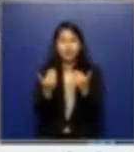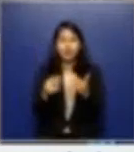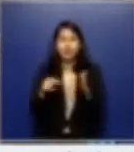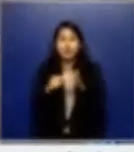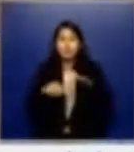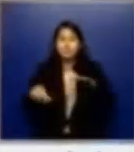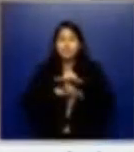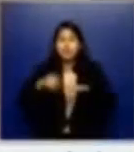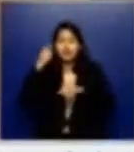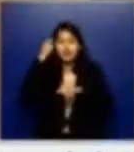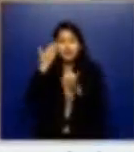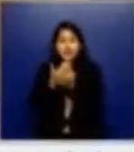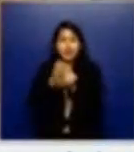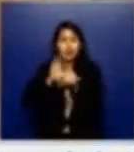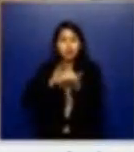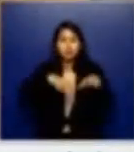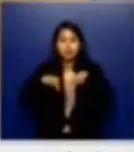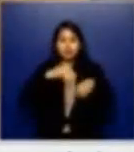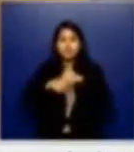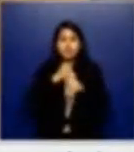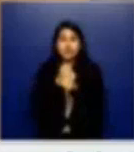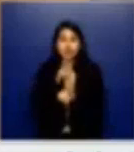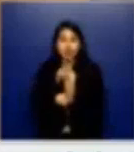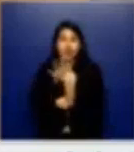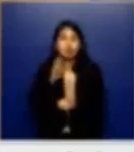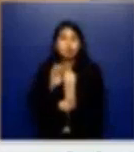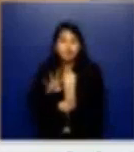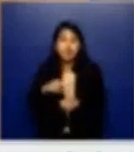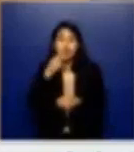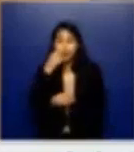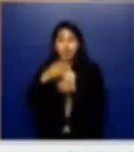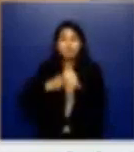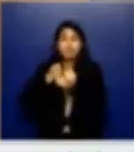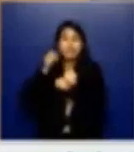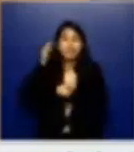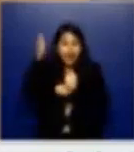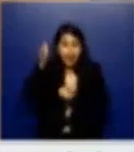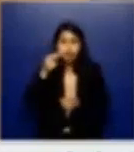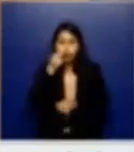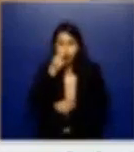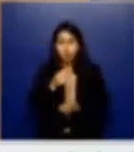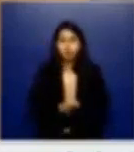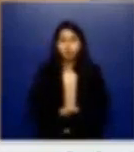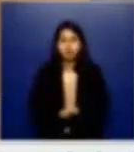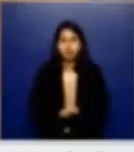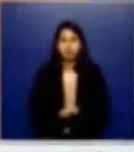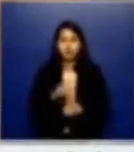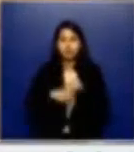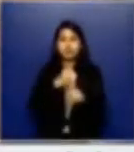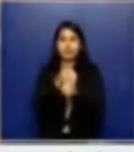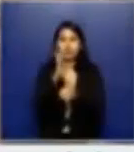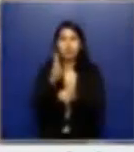คิดของการจัดงบประมาณของปี64ถัดจากนี้ไปดูปีหน้าสิครับเจออะไรครับพอเข้าปี